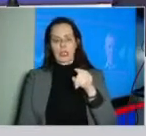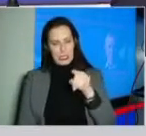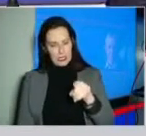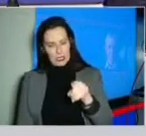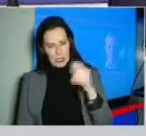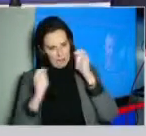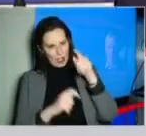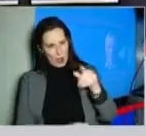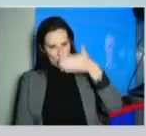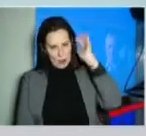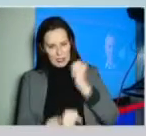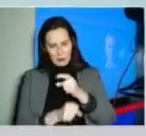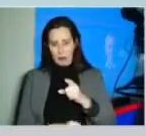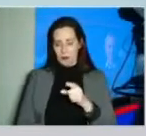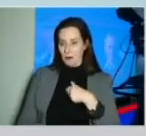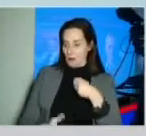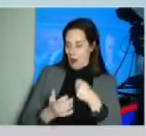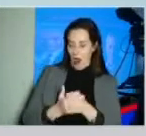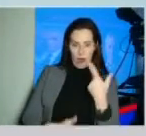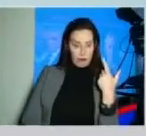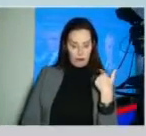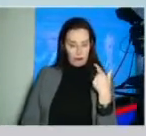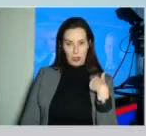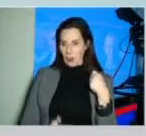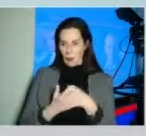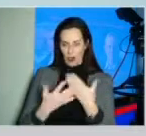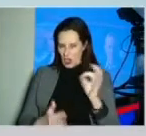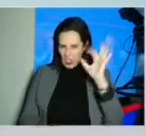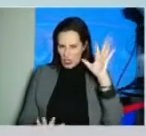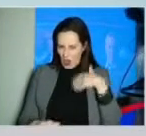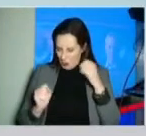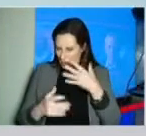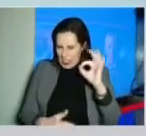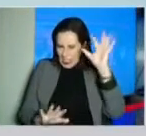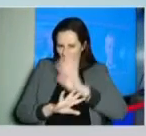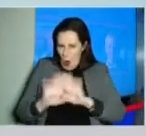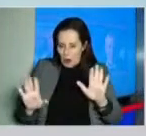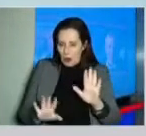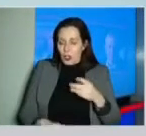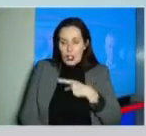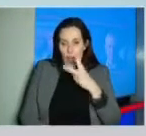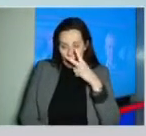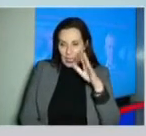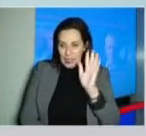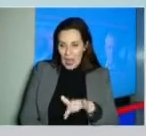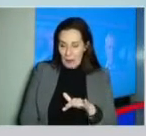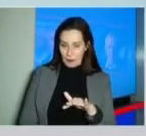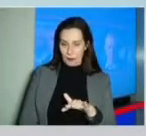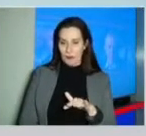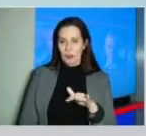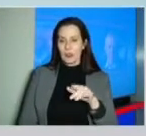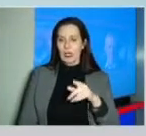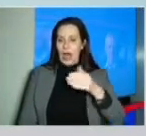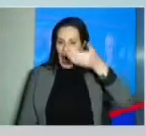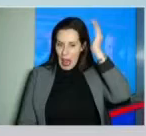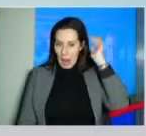ועתידה. אני עד השבוע הייתי בטוחה שאין לזה שום סיכוי והתכנות, השבוע כשראיתי גם את ההתייצבות ועלייה של